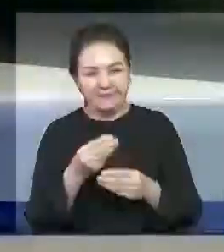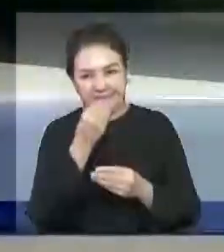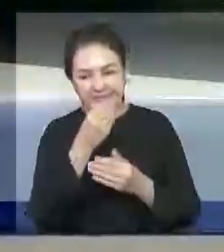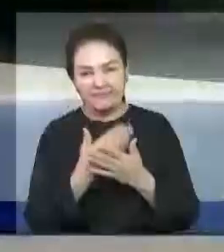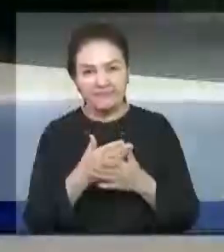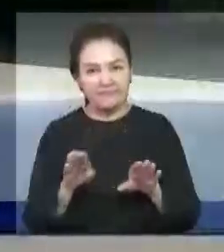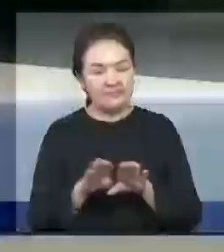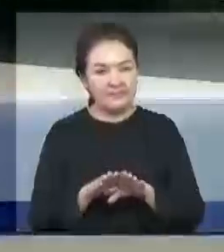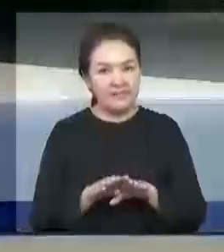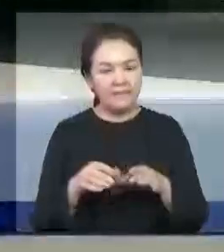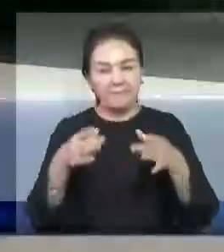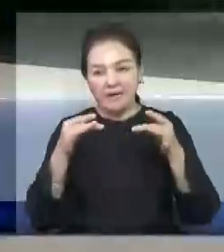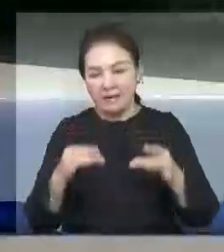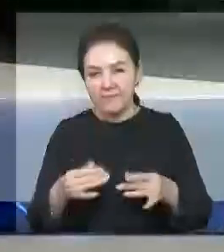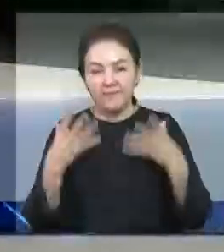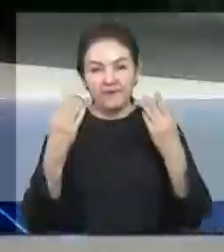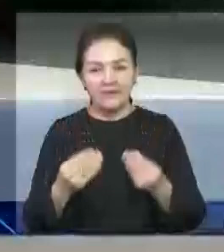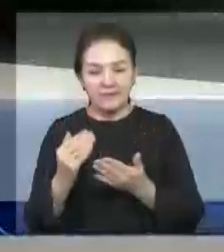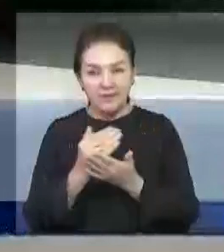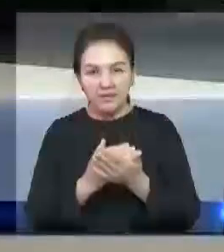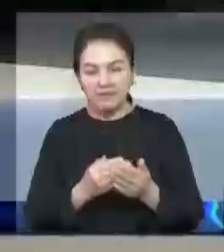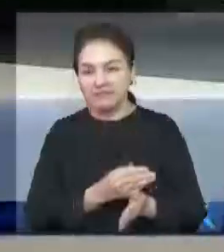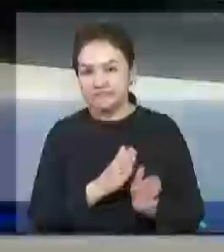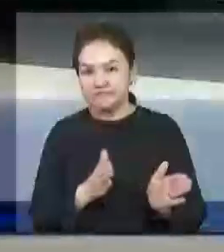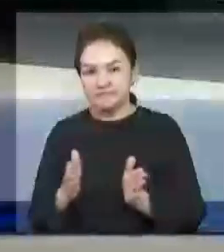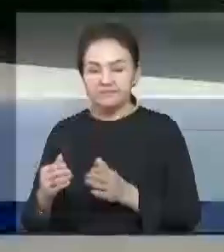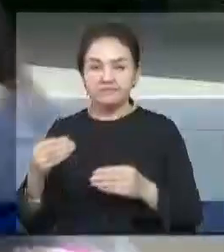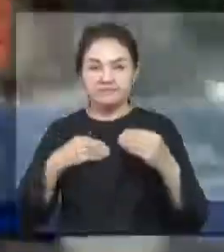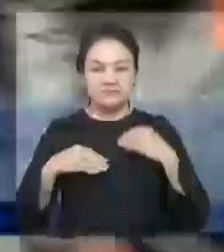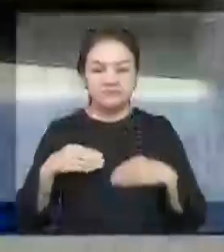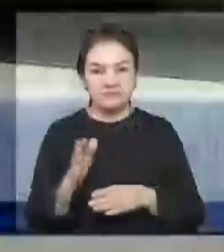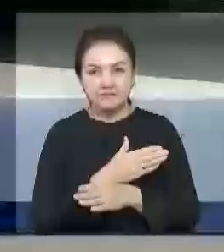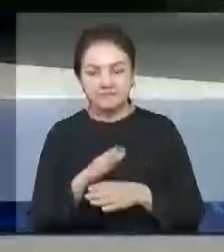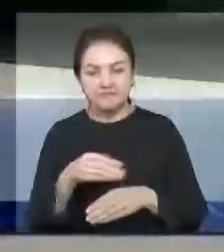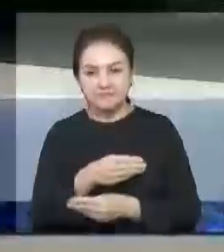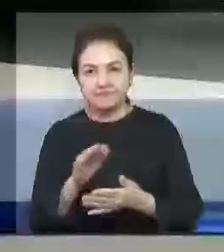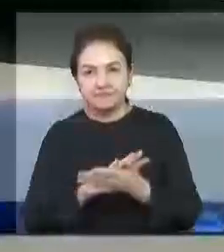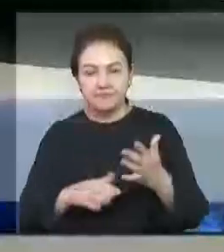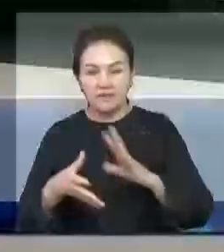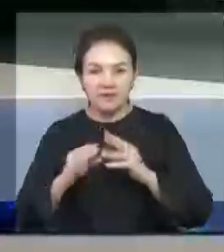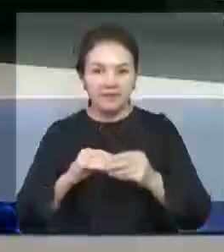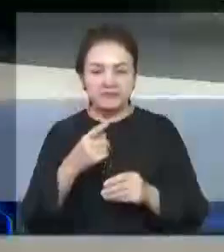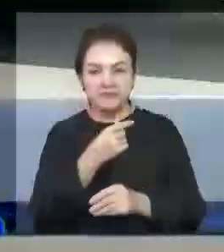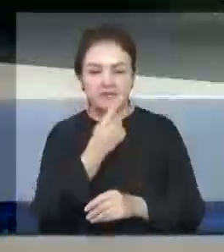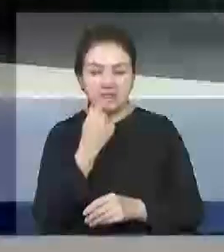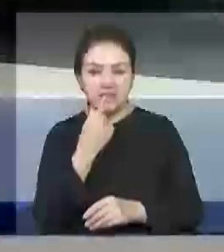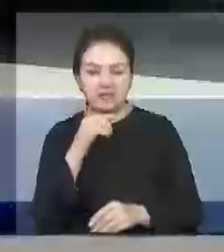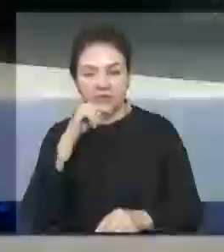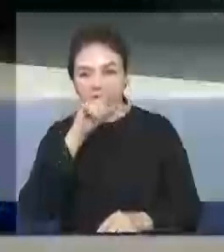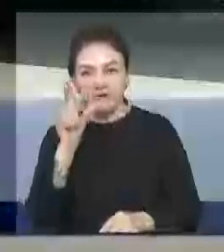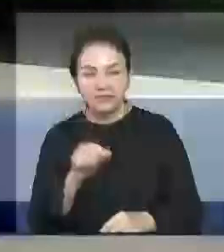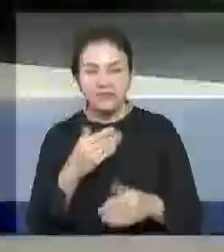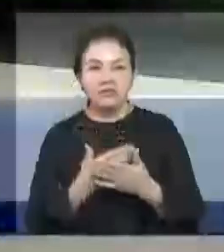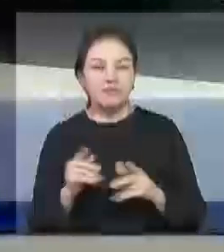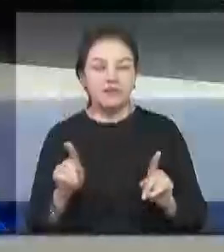и товаров по пакетам. Днем по списку все распределяем. Одежду отдельно раздает по заявкам общества Красного полумесяца. Почему